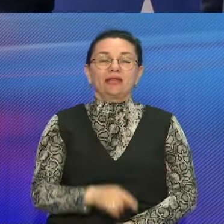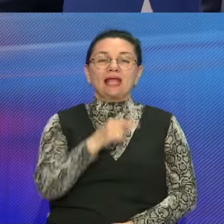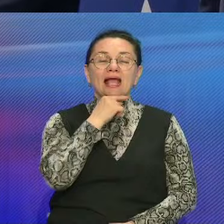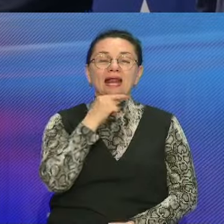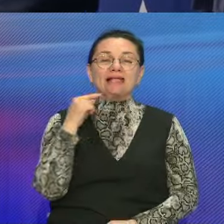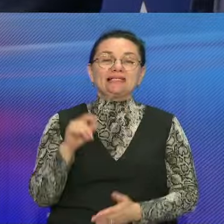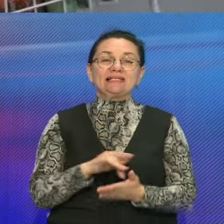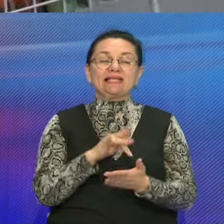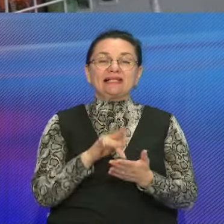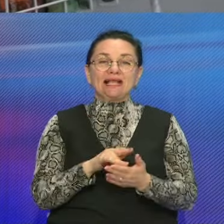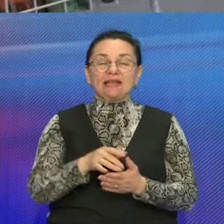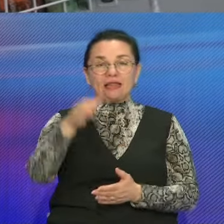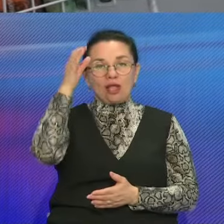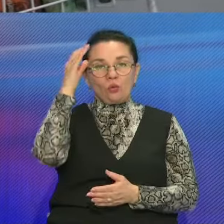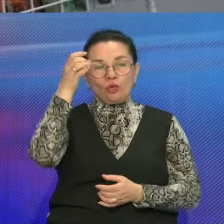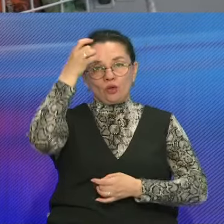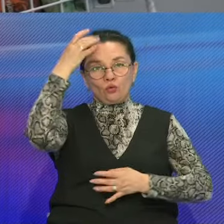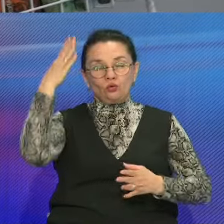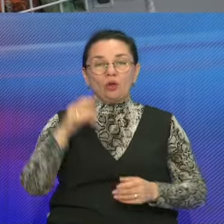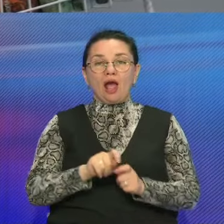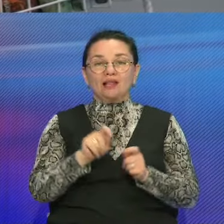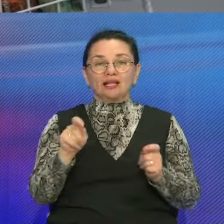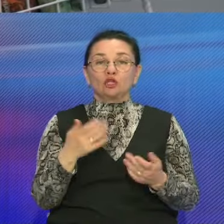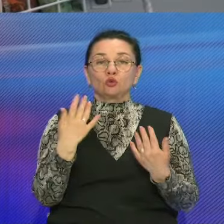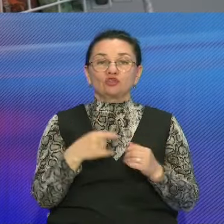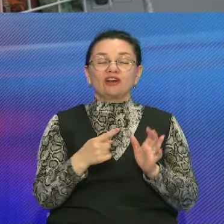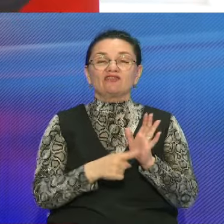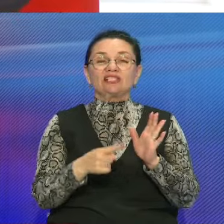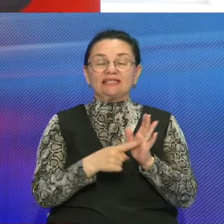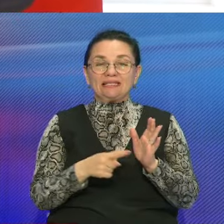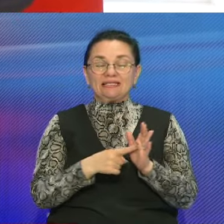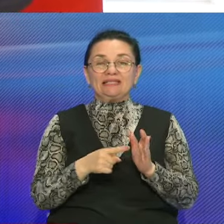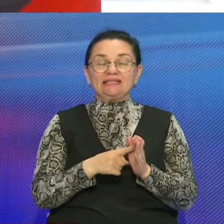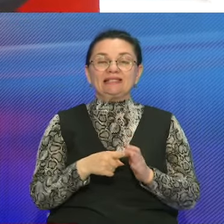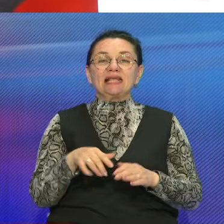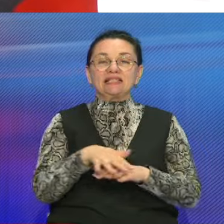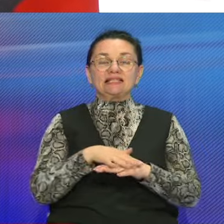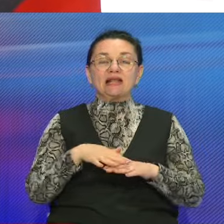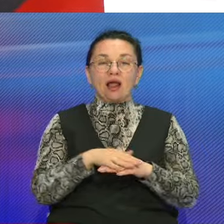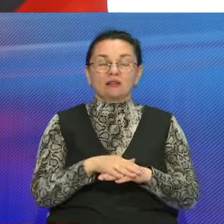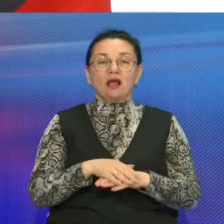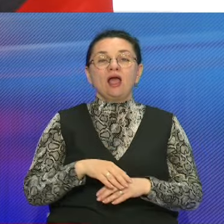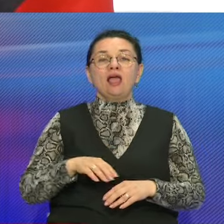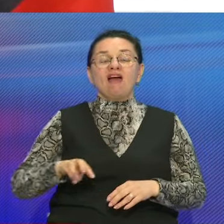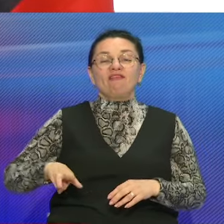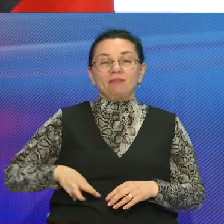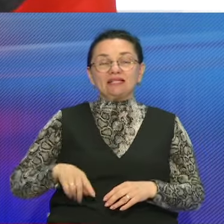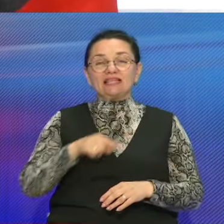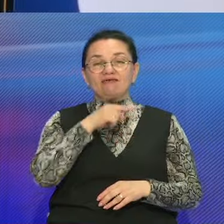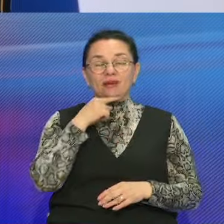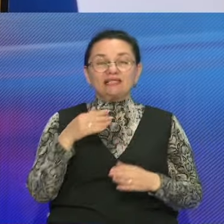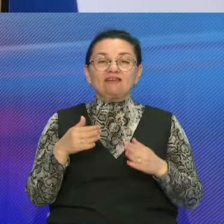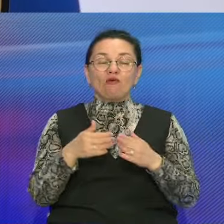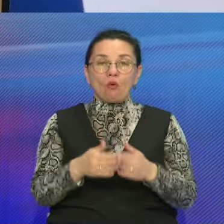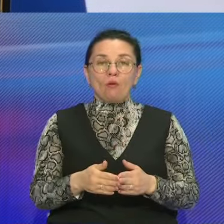Российские центры науки и культуры открыты в 60 краинах. У Беларуси подобные есть у Минску, Бресте и Гомелі. Теперь